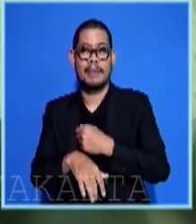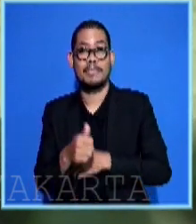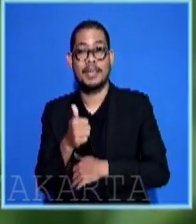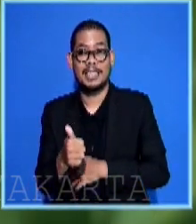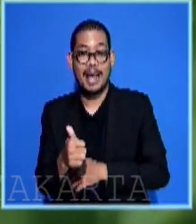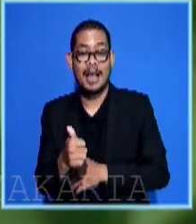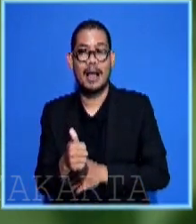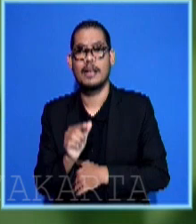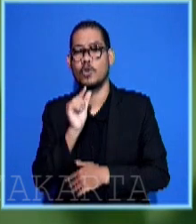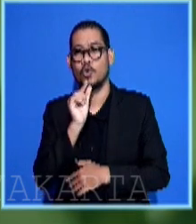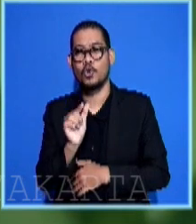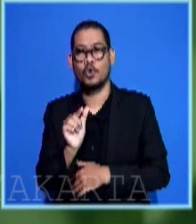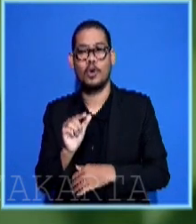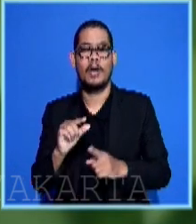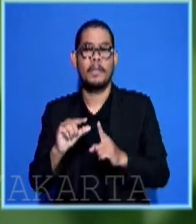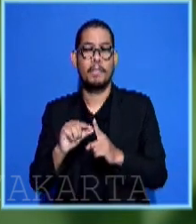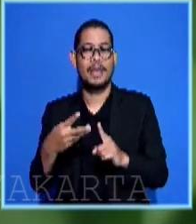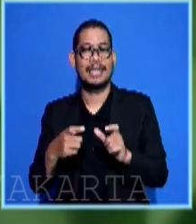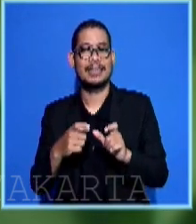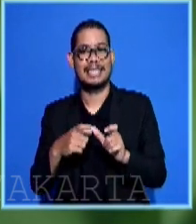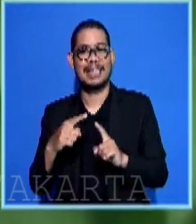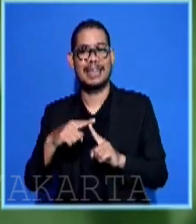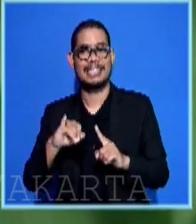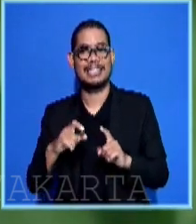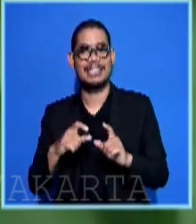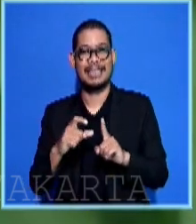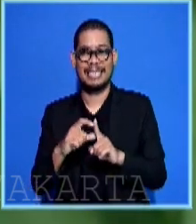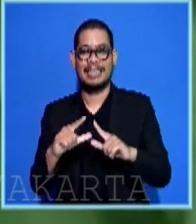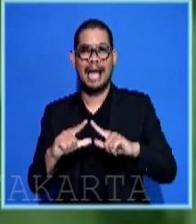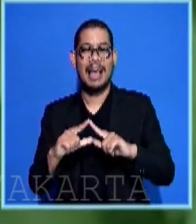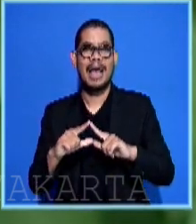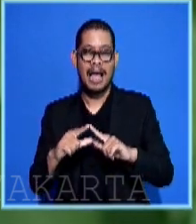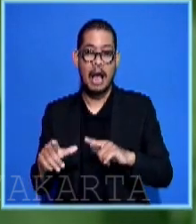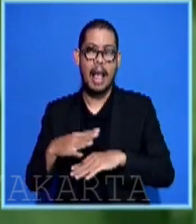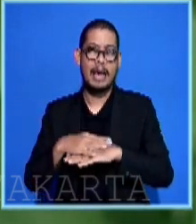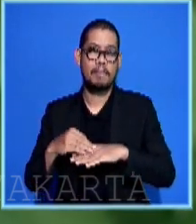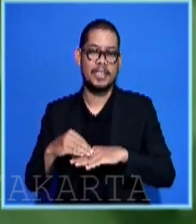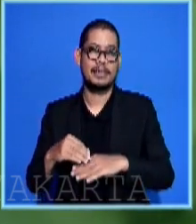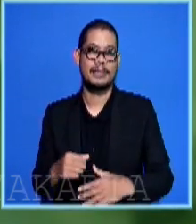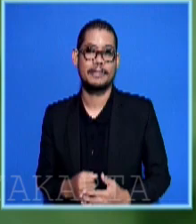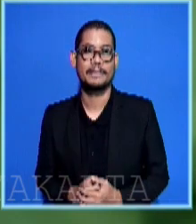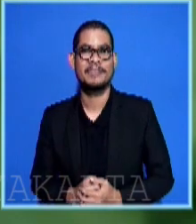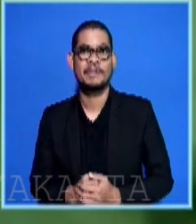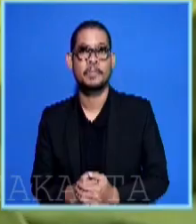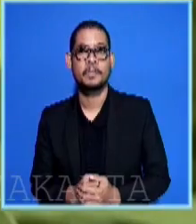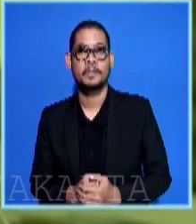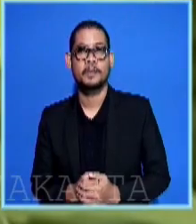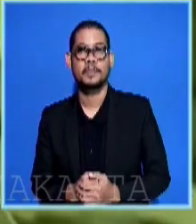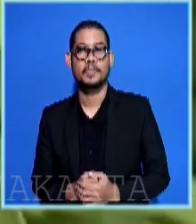dadosaken pestisida alami ingkang murakapi sanget mekaten Adi Nugrah Lan Endah Nawang Sari asung